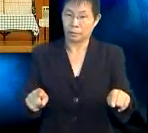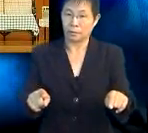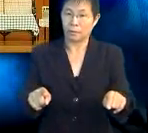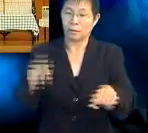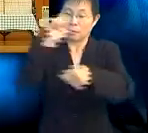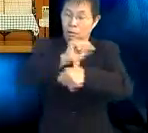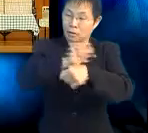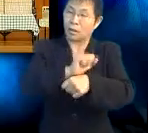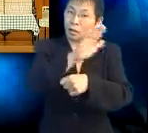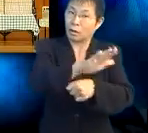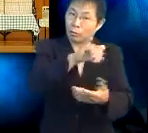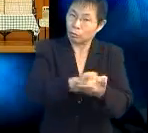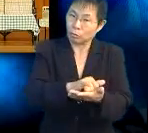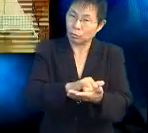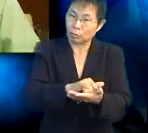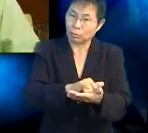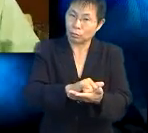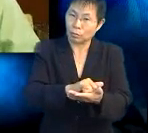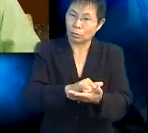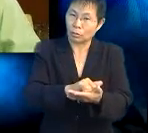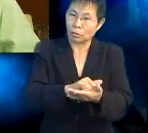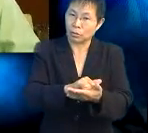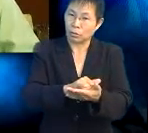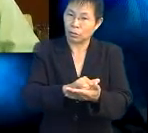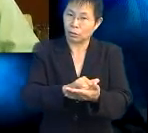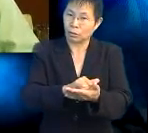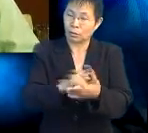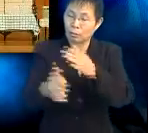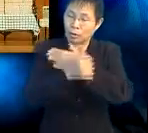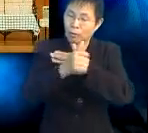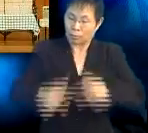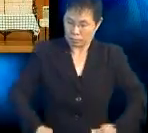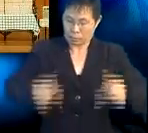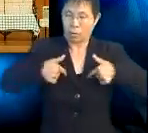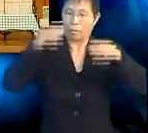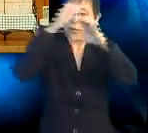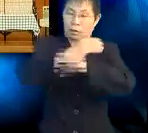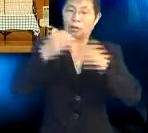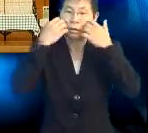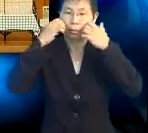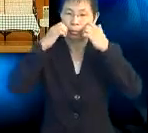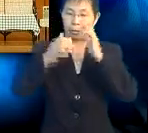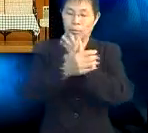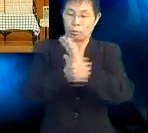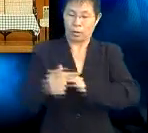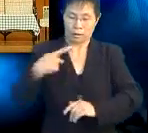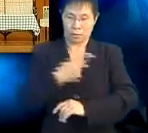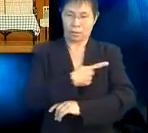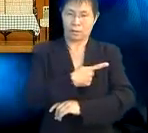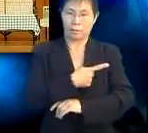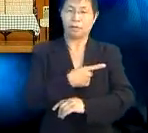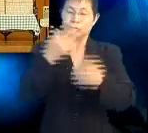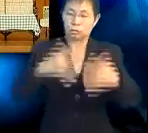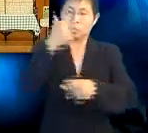pekerjaan kau itu menggadai nyawa namanya. Juga mencabar kebolehan kita, ya. Murad sudah 3